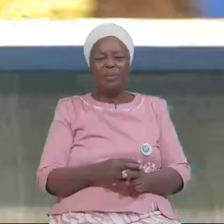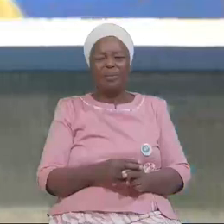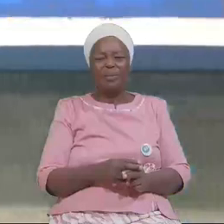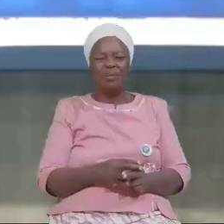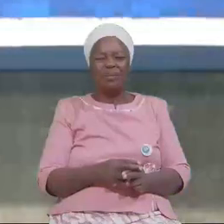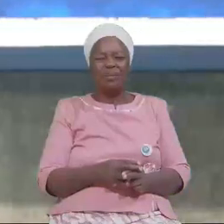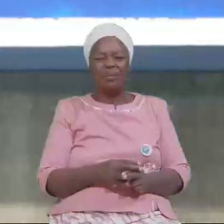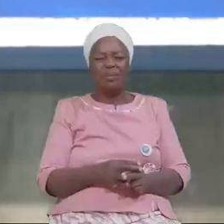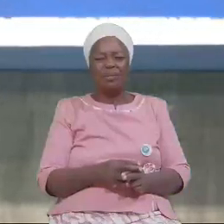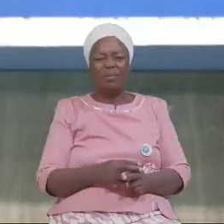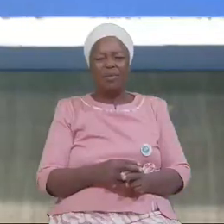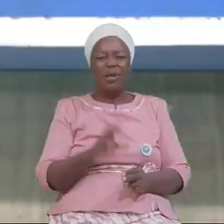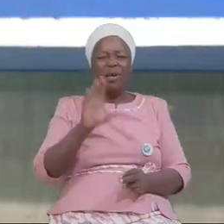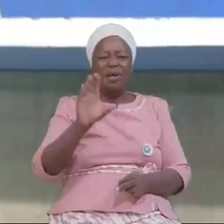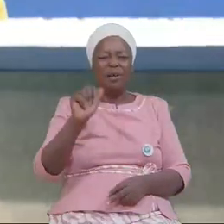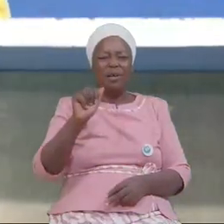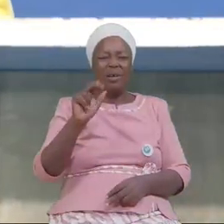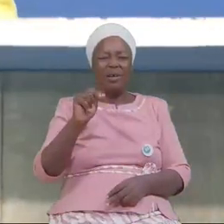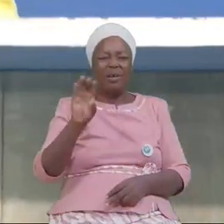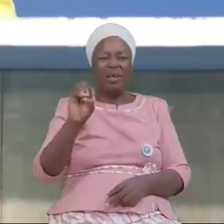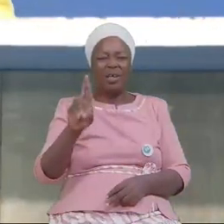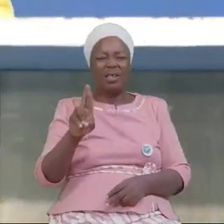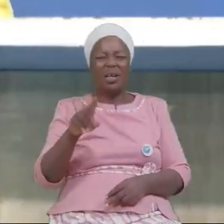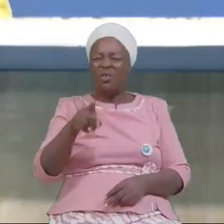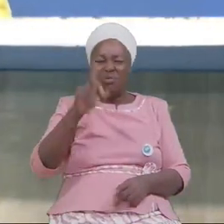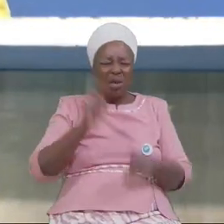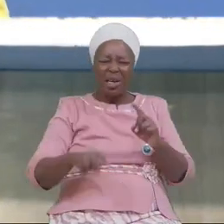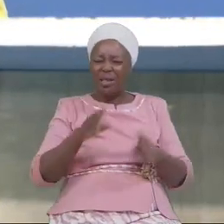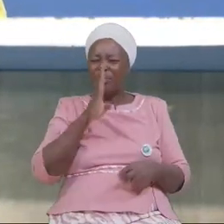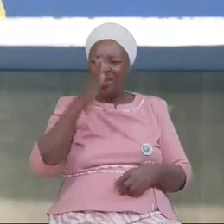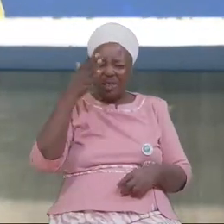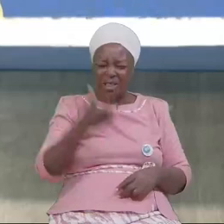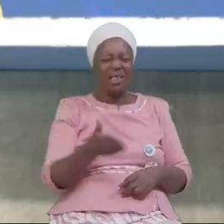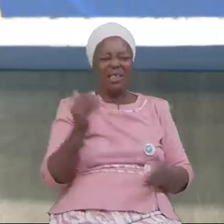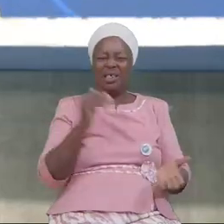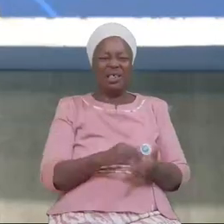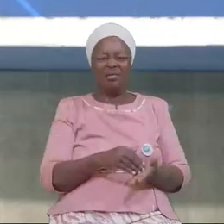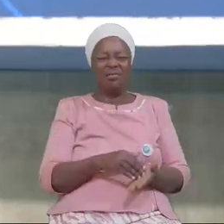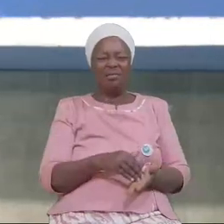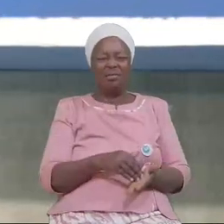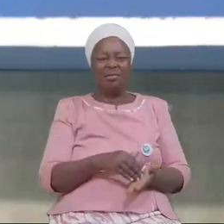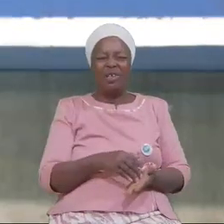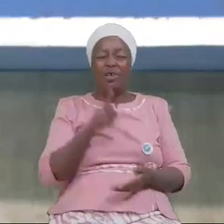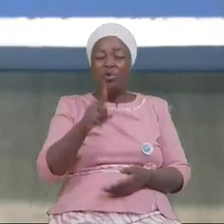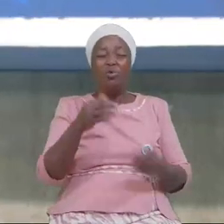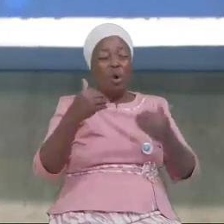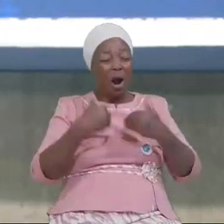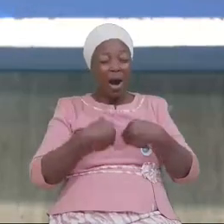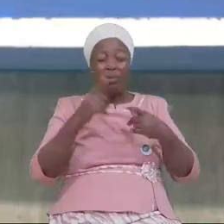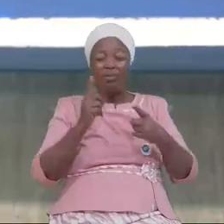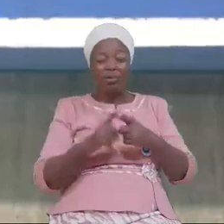Le cancer, tu ne peux pas demeurer là-bas. Tu dois